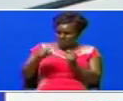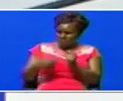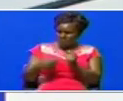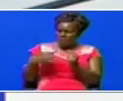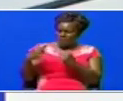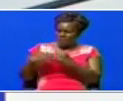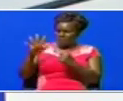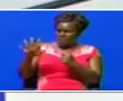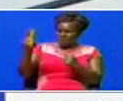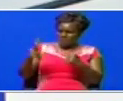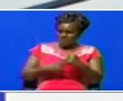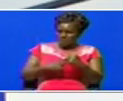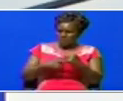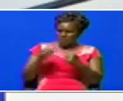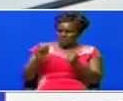1,857,